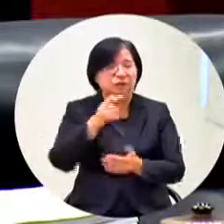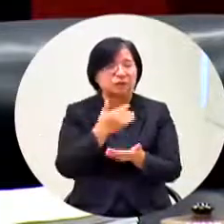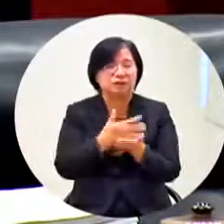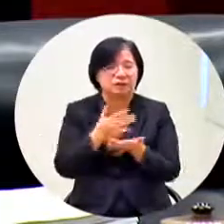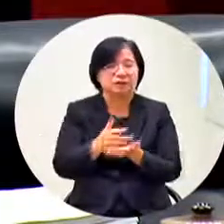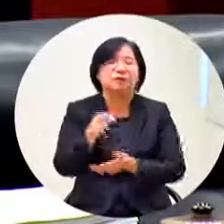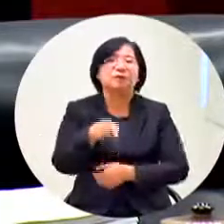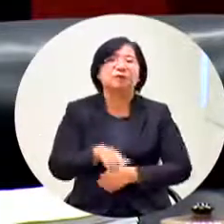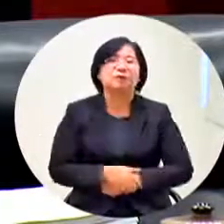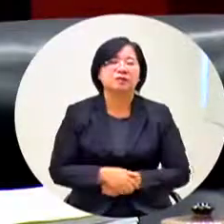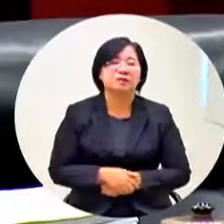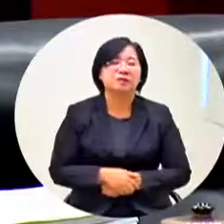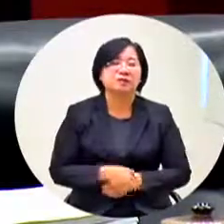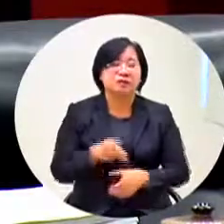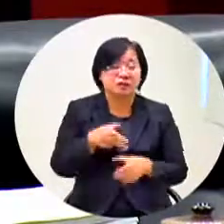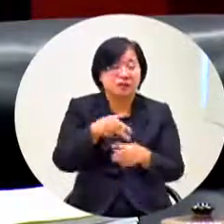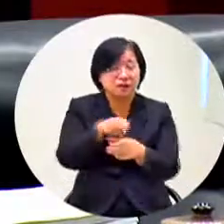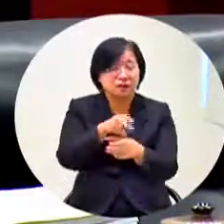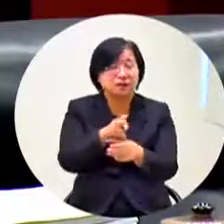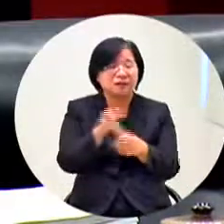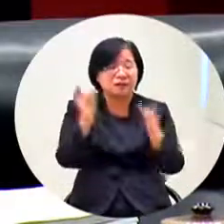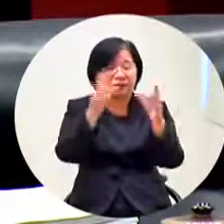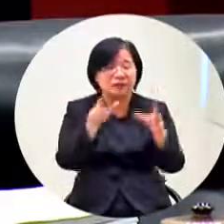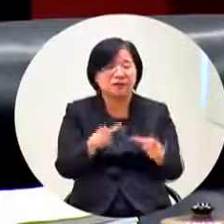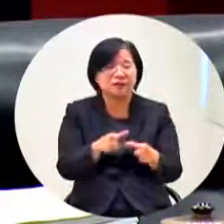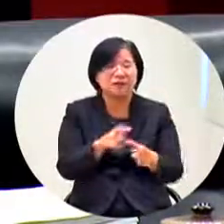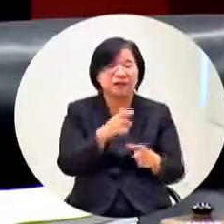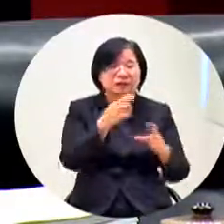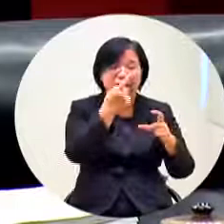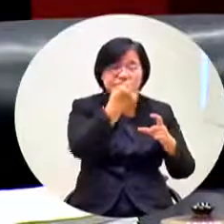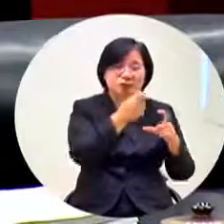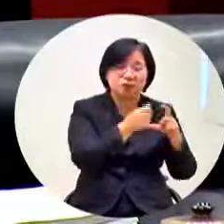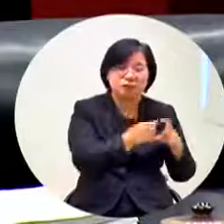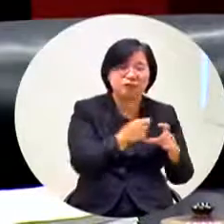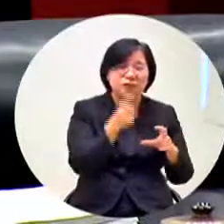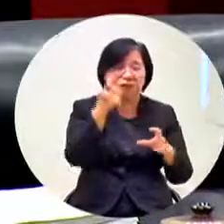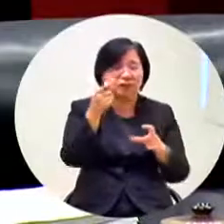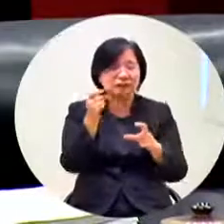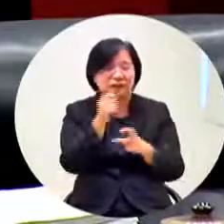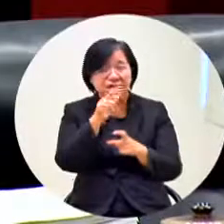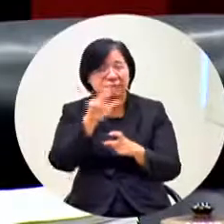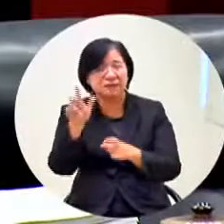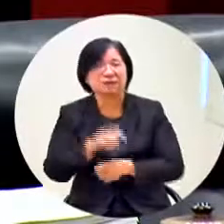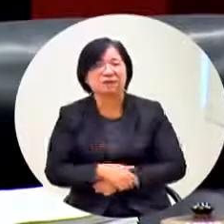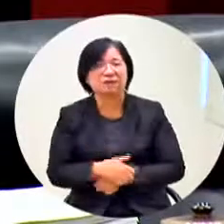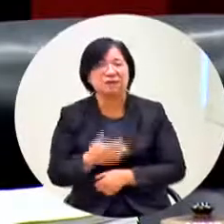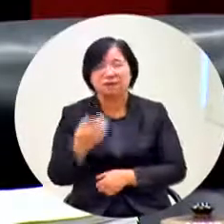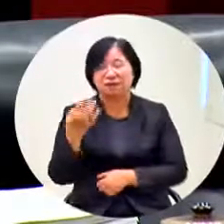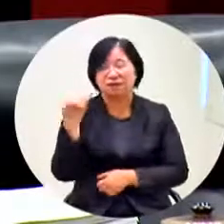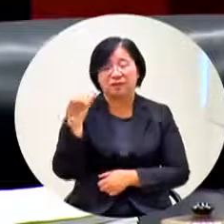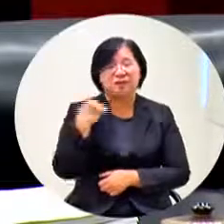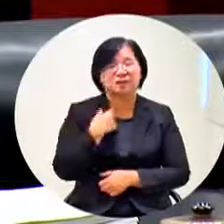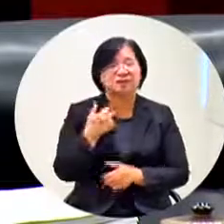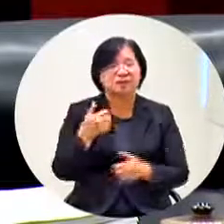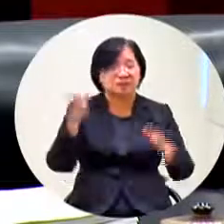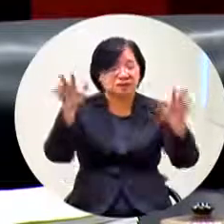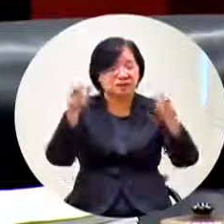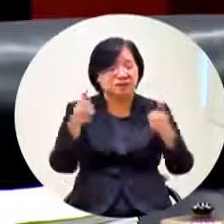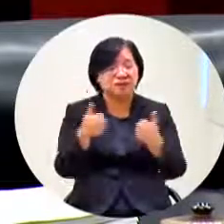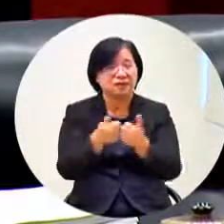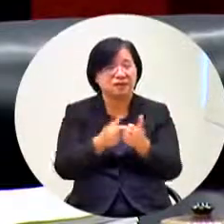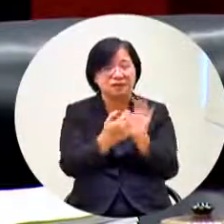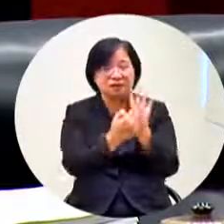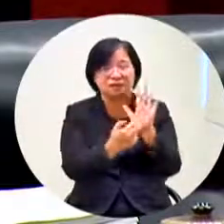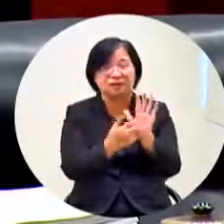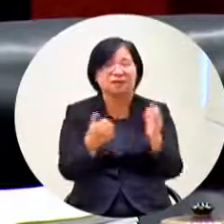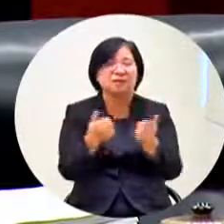们这个碉堡公园就是我们的一区一特色的公园，前几天也开了说明会，准备用300万去改造这个下